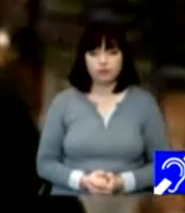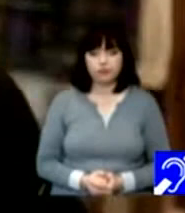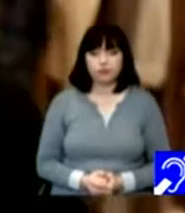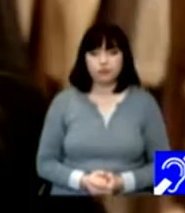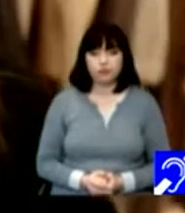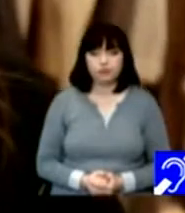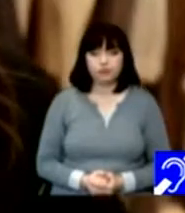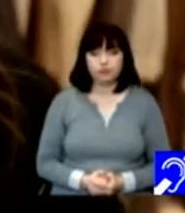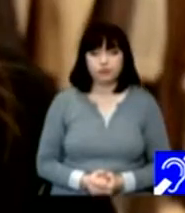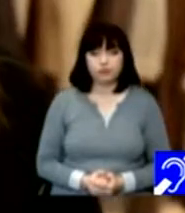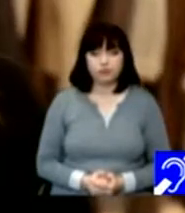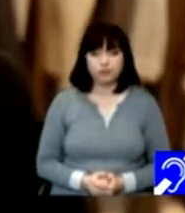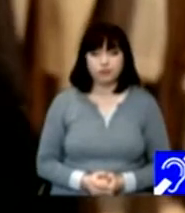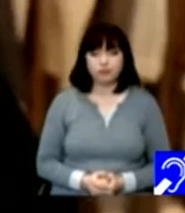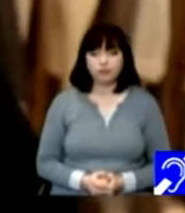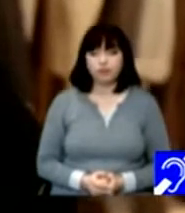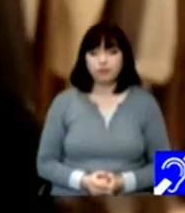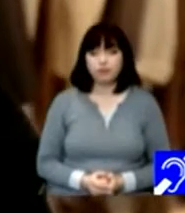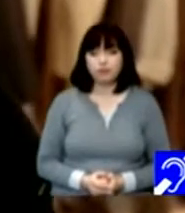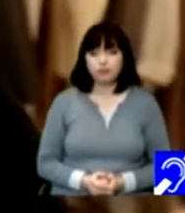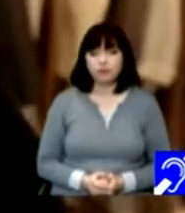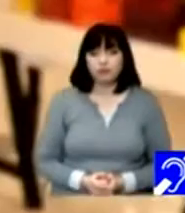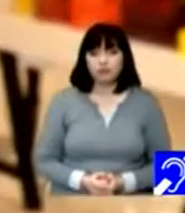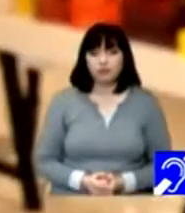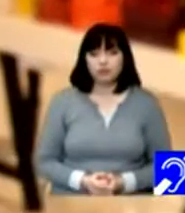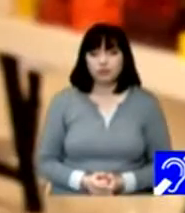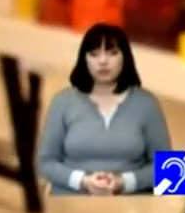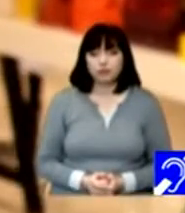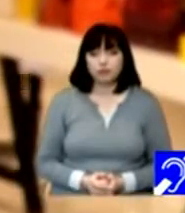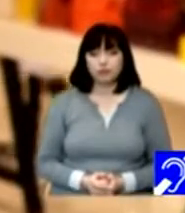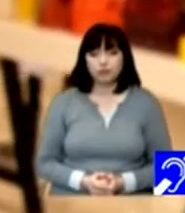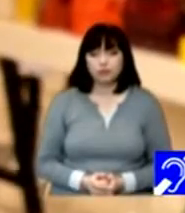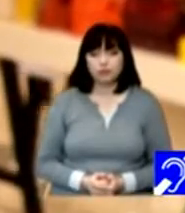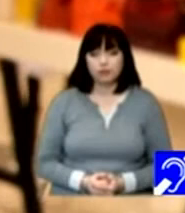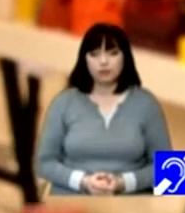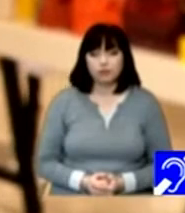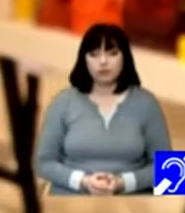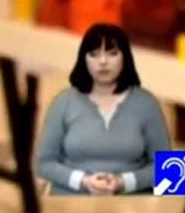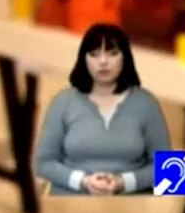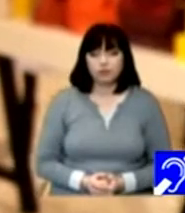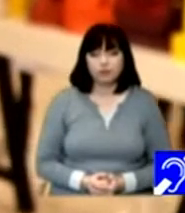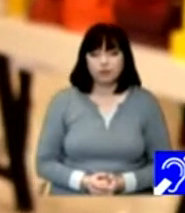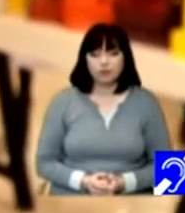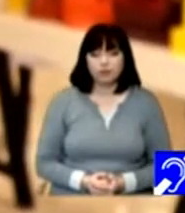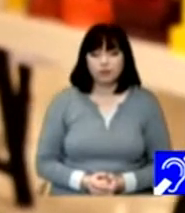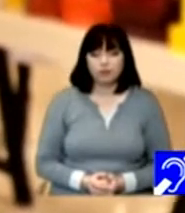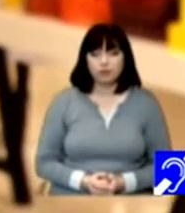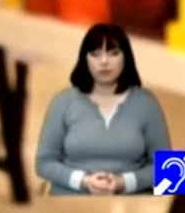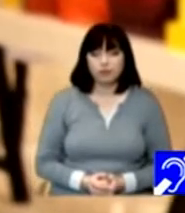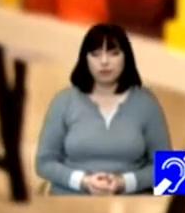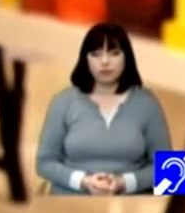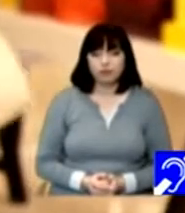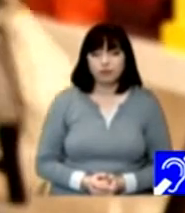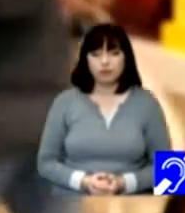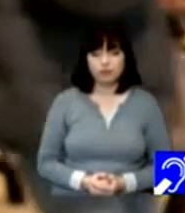Mais ouais, non, je trouve ça plus simple, plus avantageux aussi au niveau des prix. Vu du contexte, il est difficile de savoir comment, de quelle couleur va